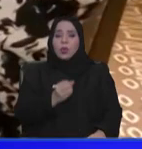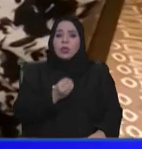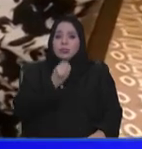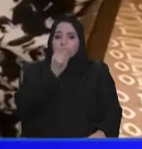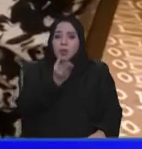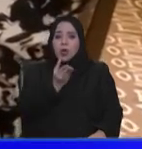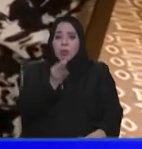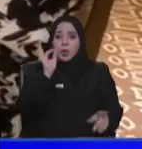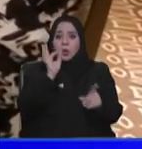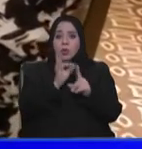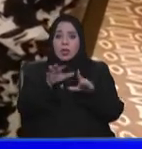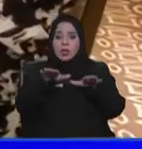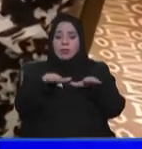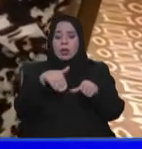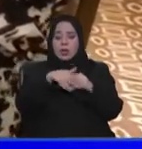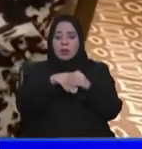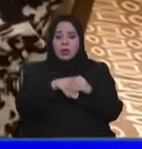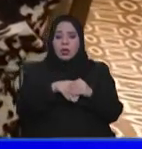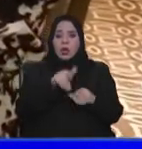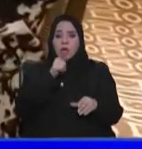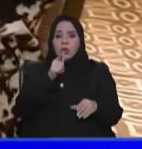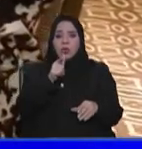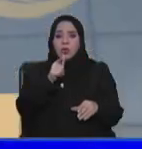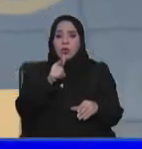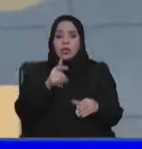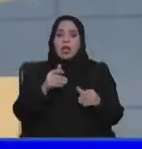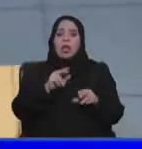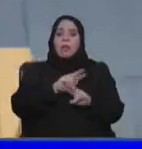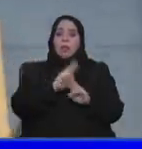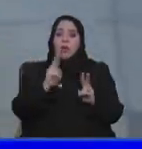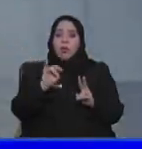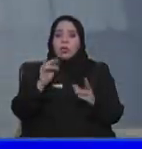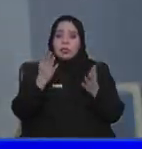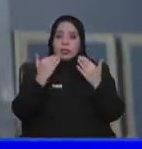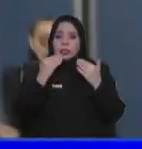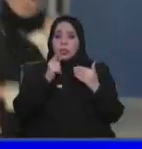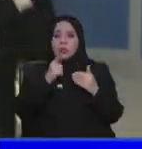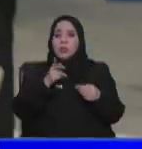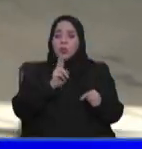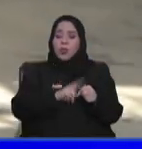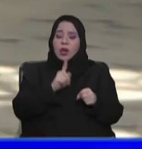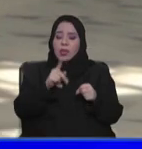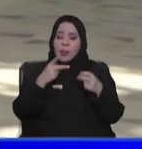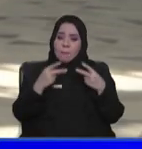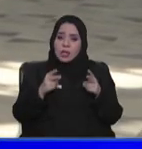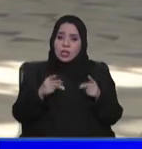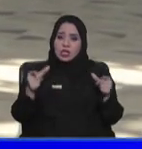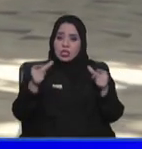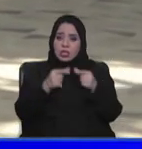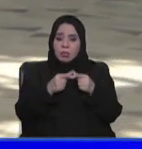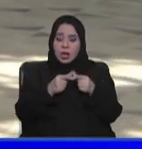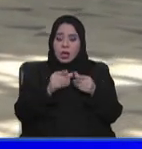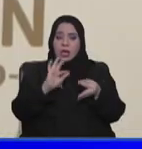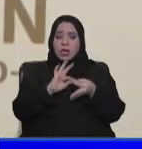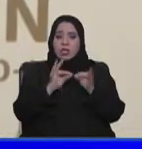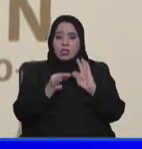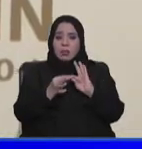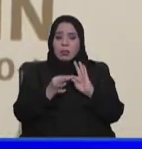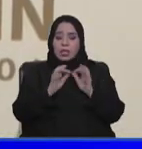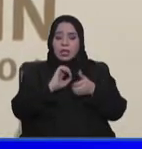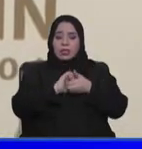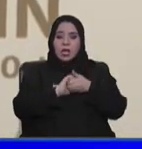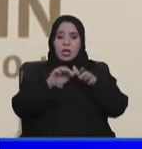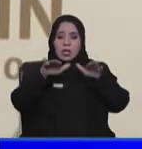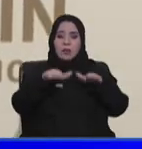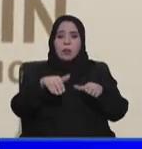البرلمانات حول قضيه المناخ ويعكس انعقاد اجتماعات الجمعيه العامه للاتحاد